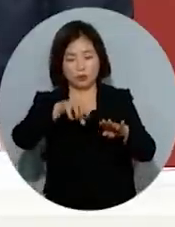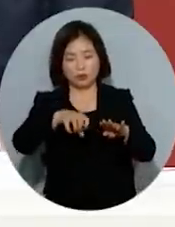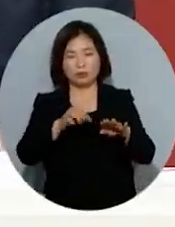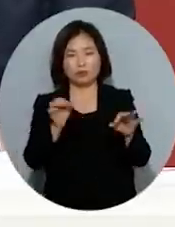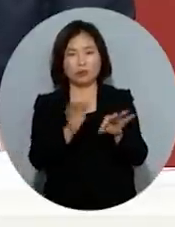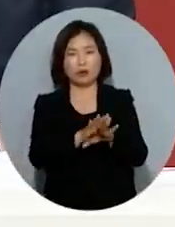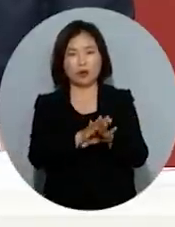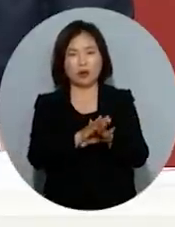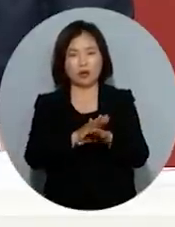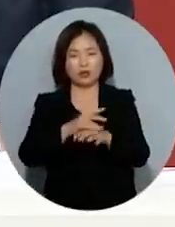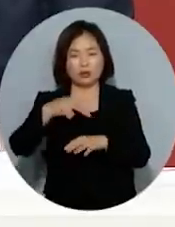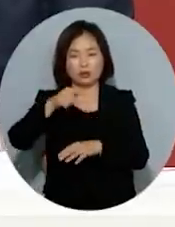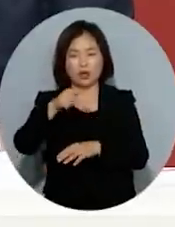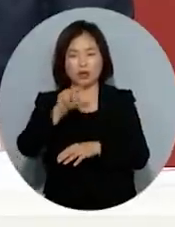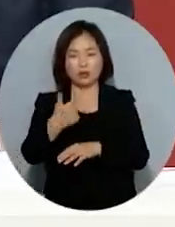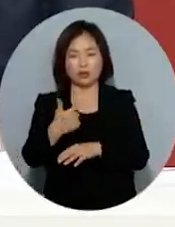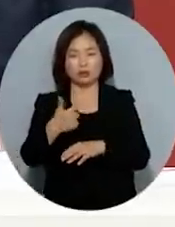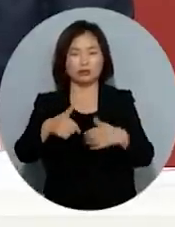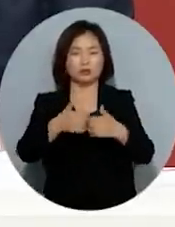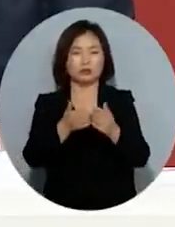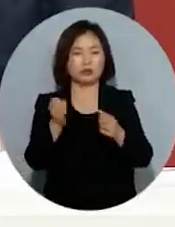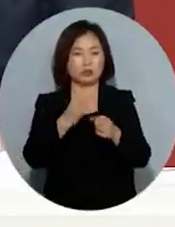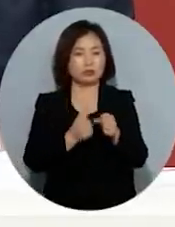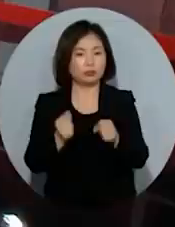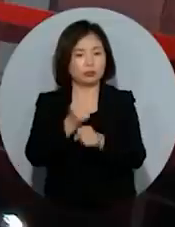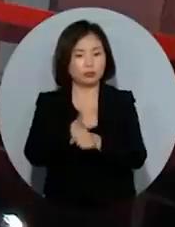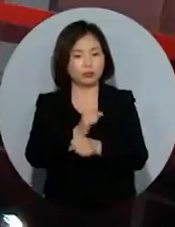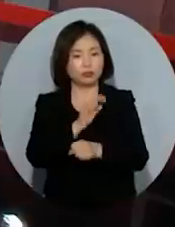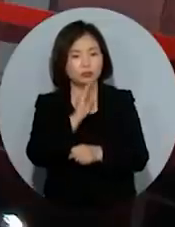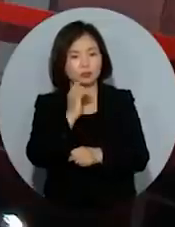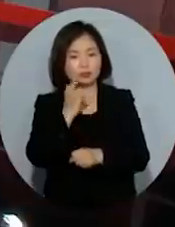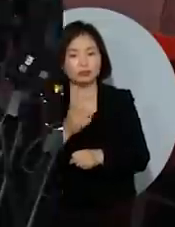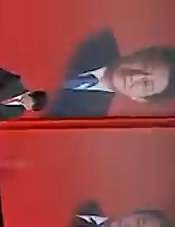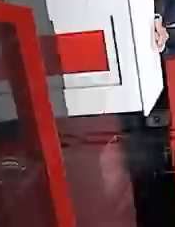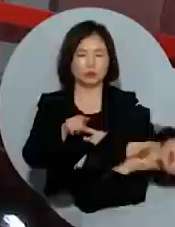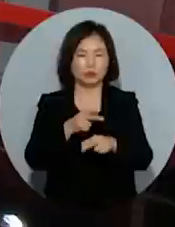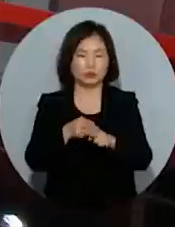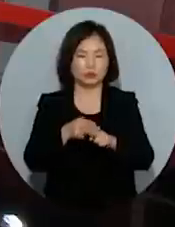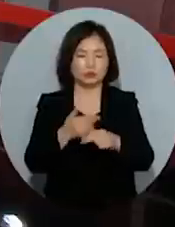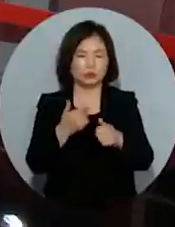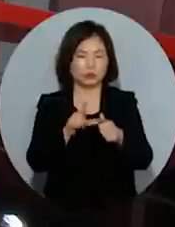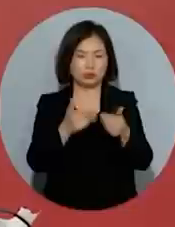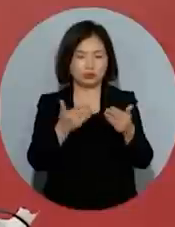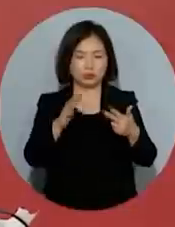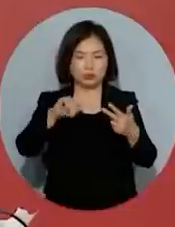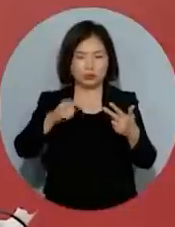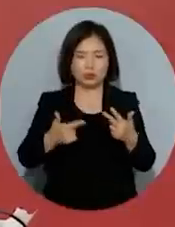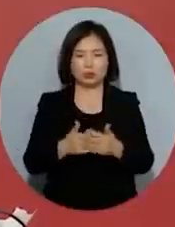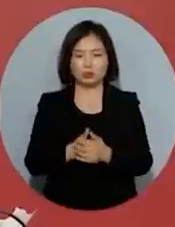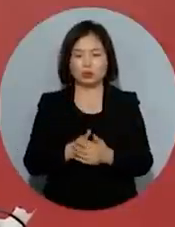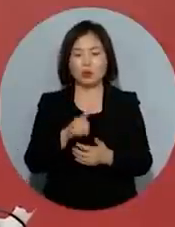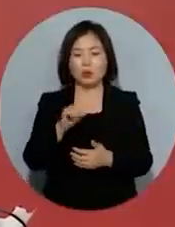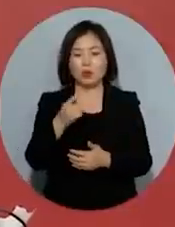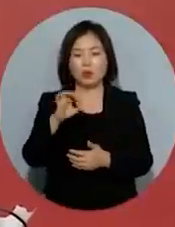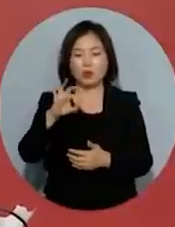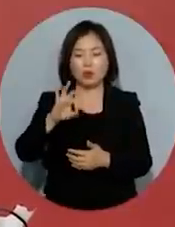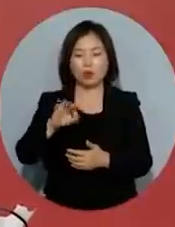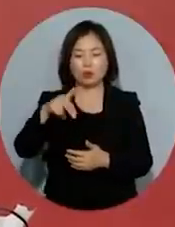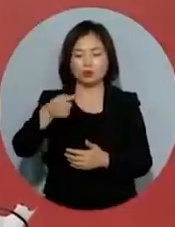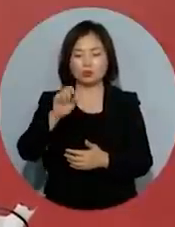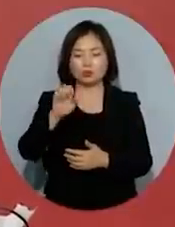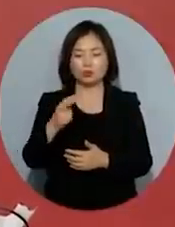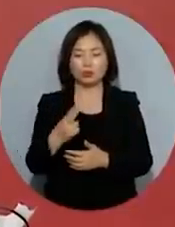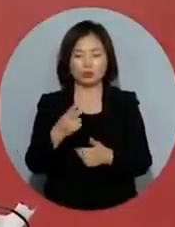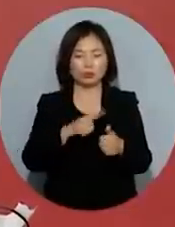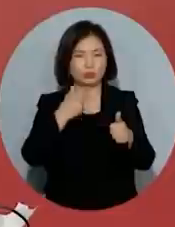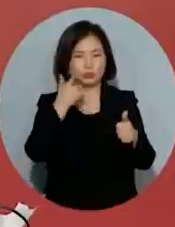없어진 사단도 다 부활시켜야 되겠죠? 뭐 그렇죠. 네. 예, 홍준표, 네, 후보님께, 네, 묻겠습니다.